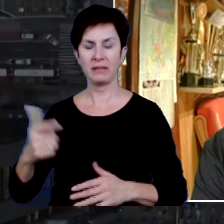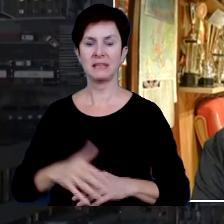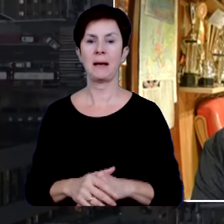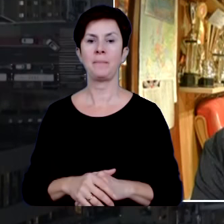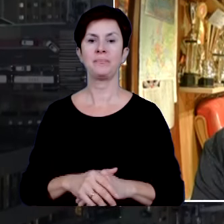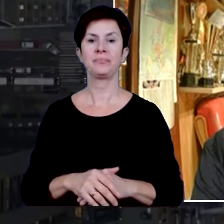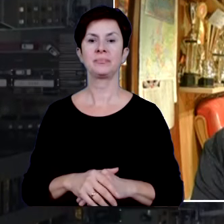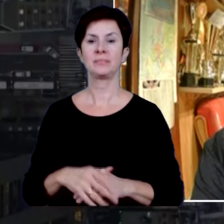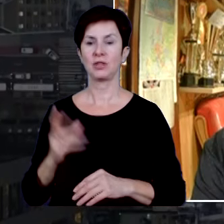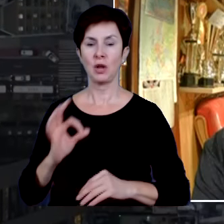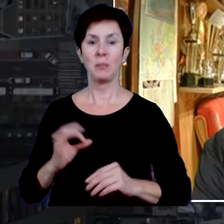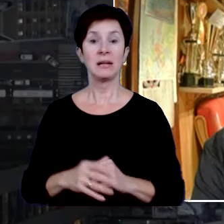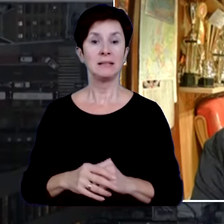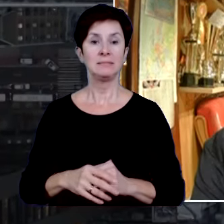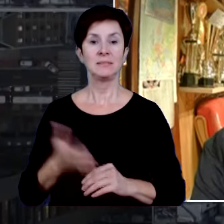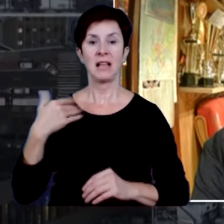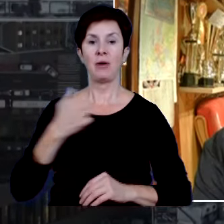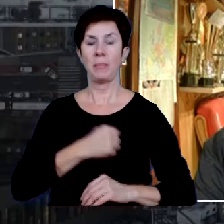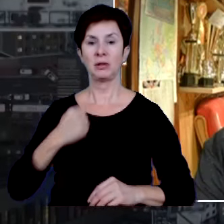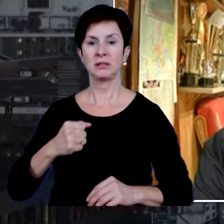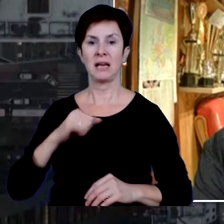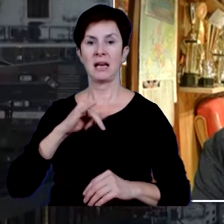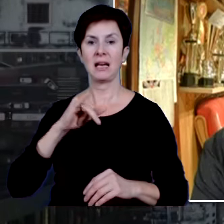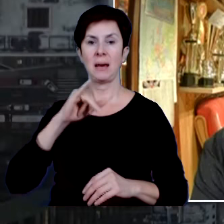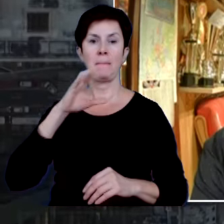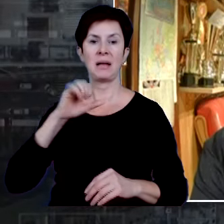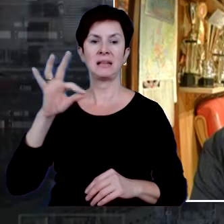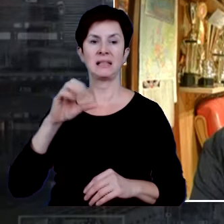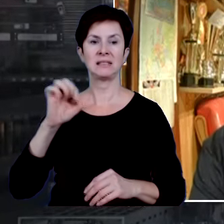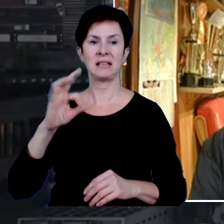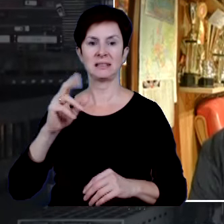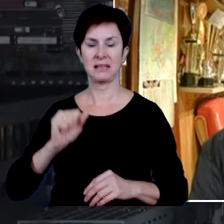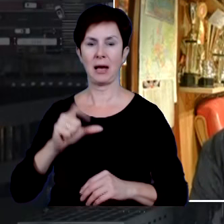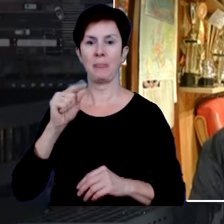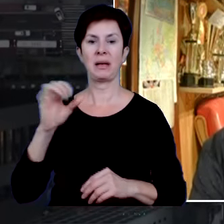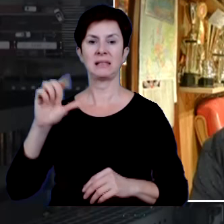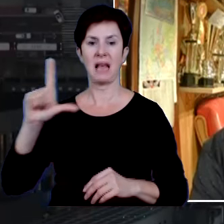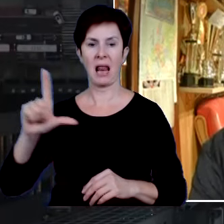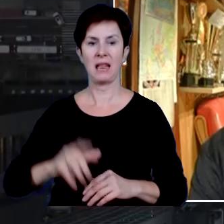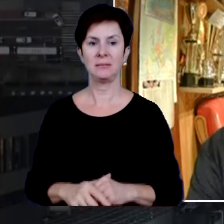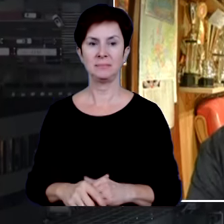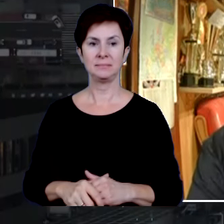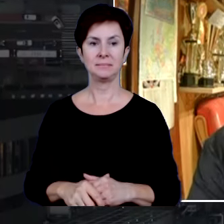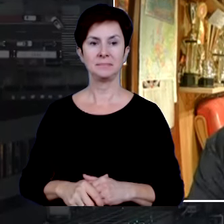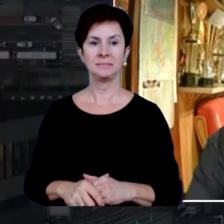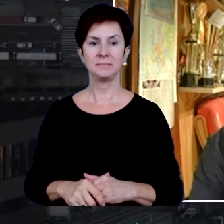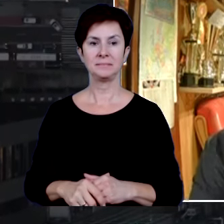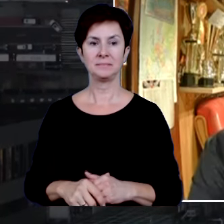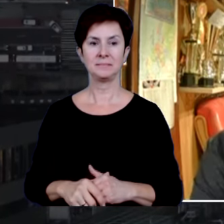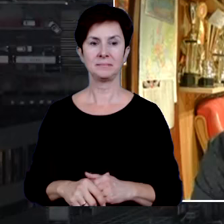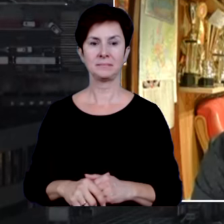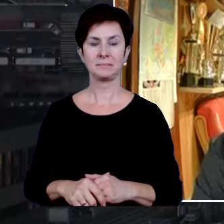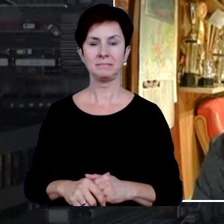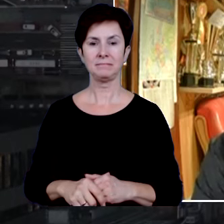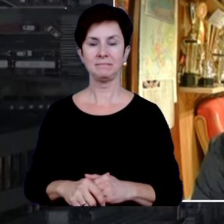dobry. I były poseł Jacek Soska, Polskie Stronnictwo Ludowe. Witam pana. Dobry wieczór. No może zacznijmy